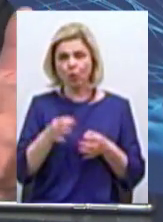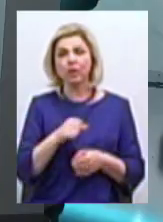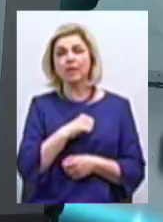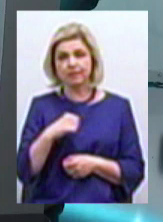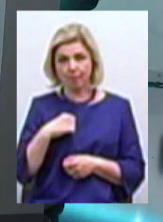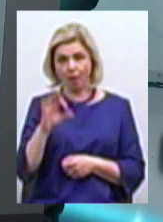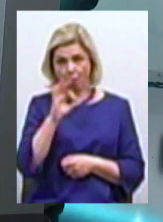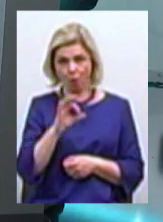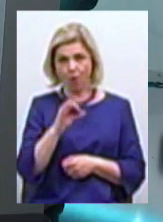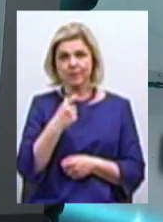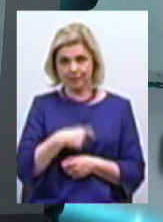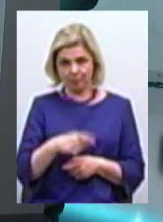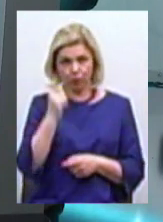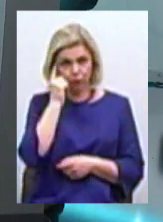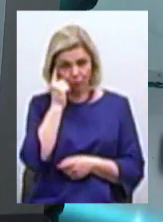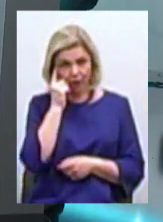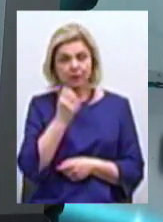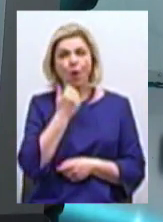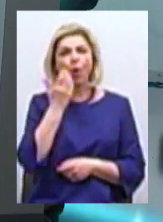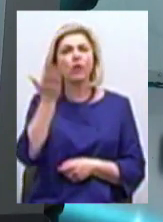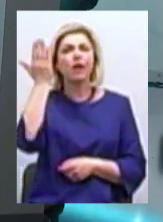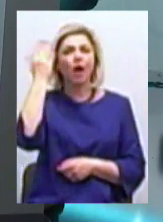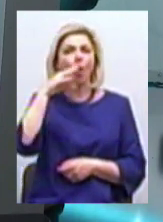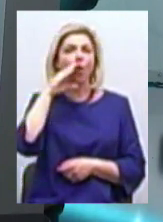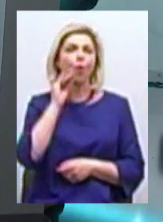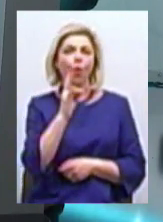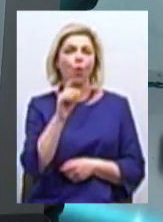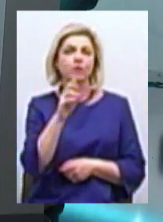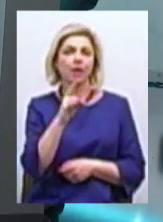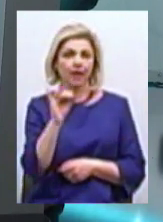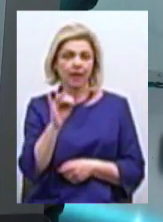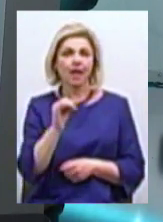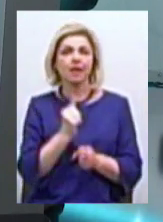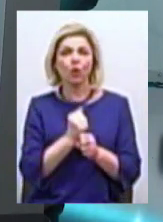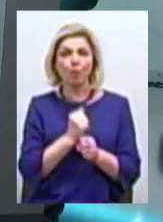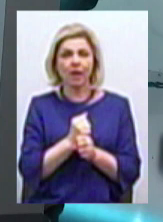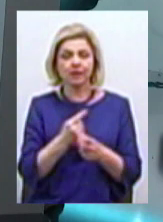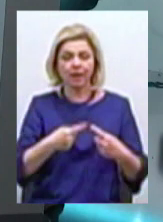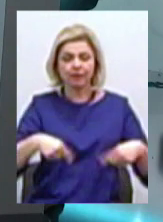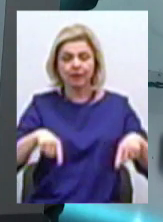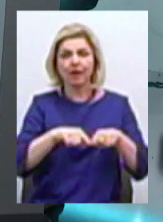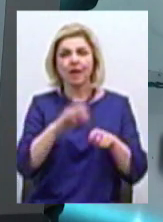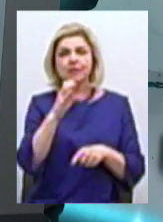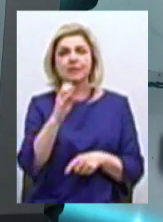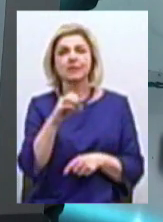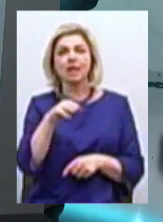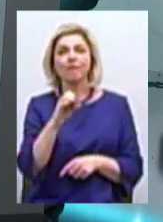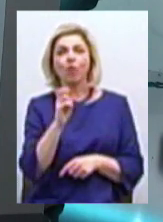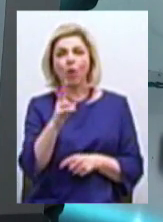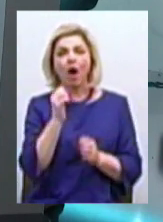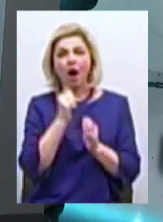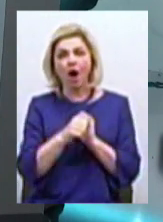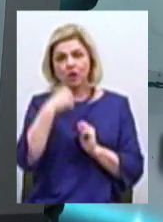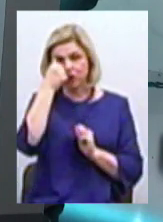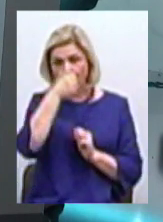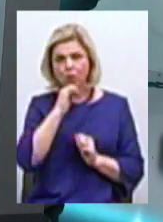дбає. Так, коли козаки колись будували, наприклад, ставки, коли вони робили, вони кожних 5 років цей ставок